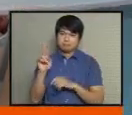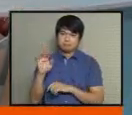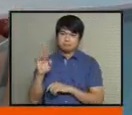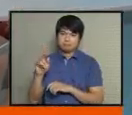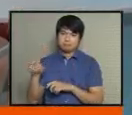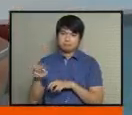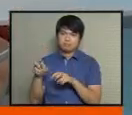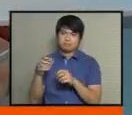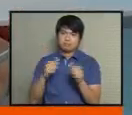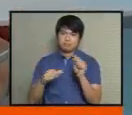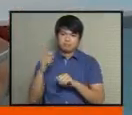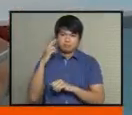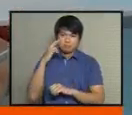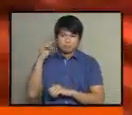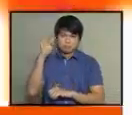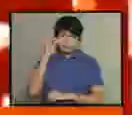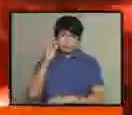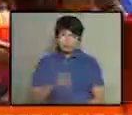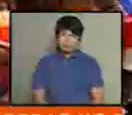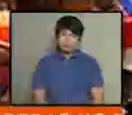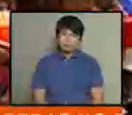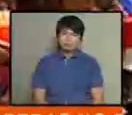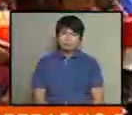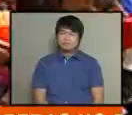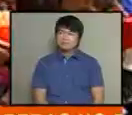Umaaksyon si Ria Fernandez.